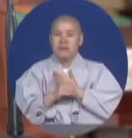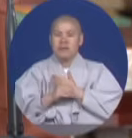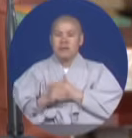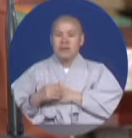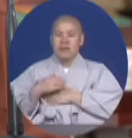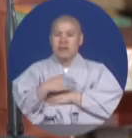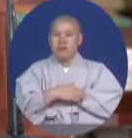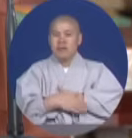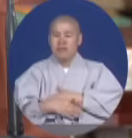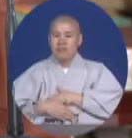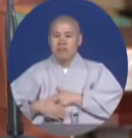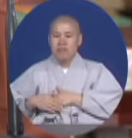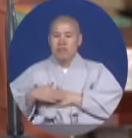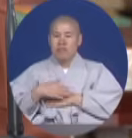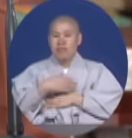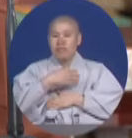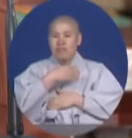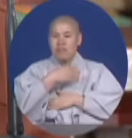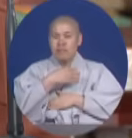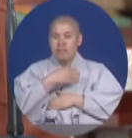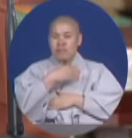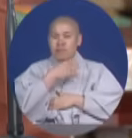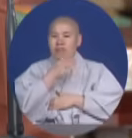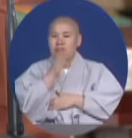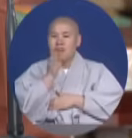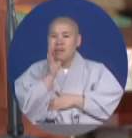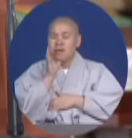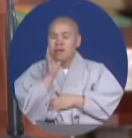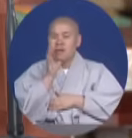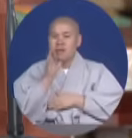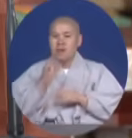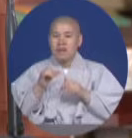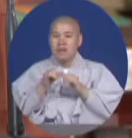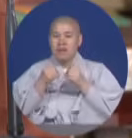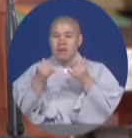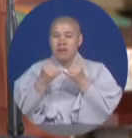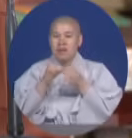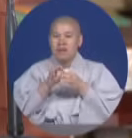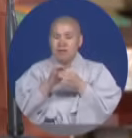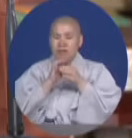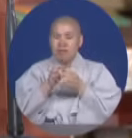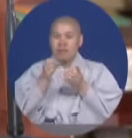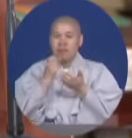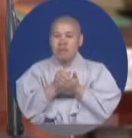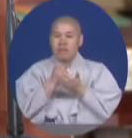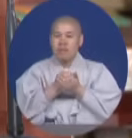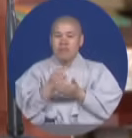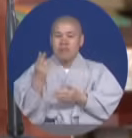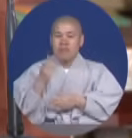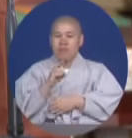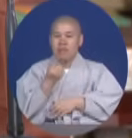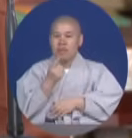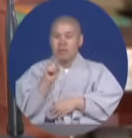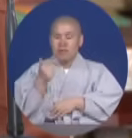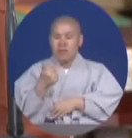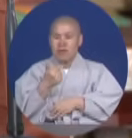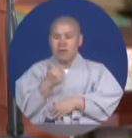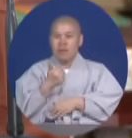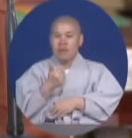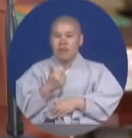이 몸이라는 늙는 것이 이게 다 인연법이고 또 환과 같은